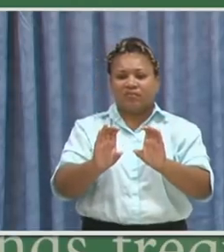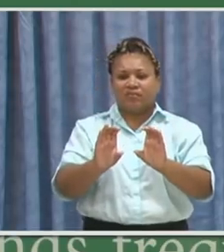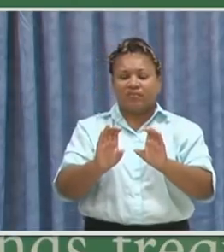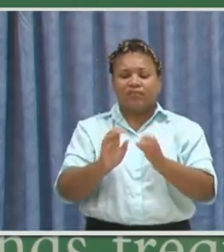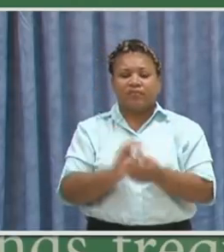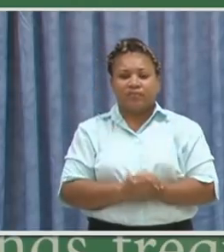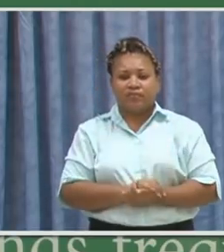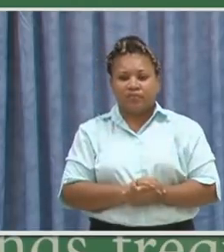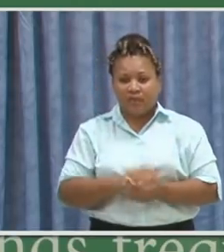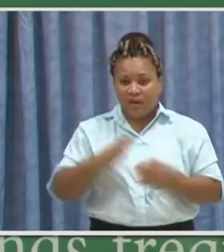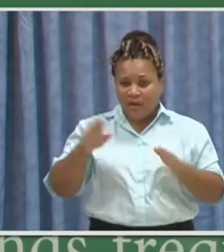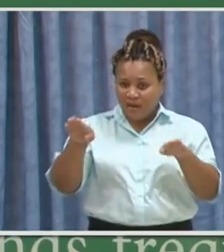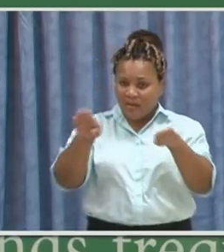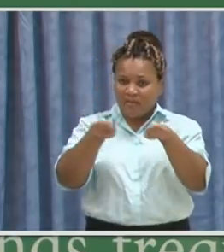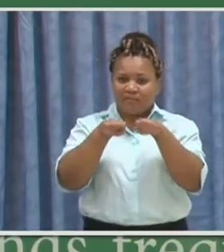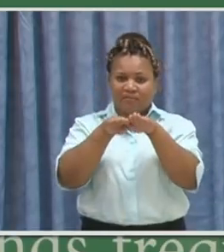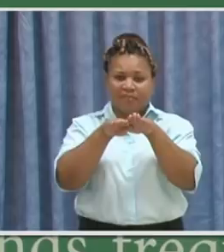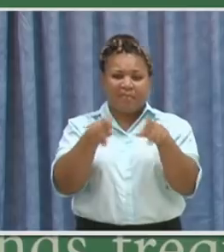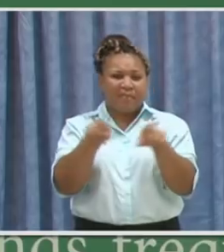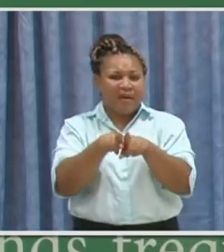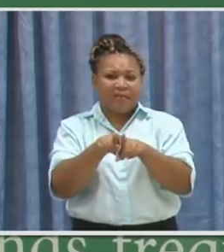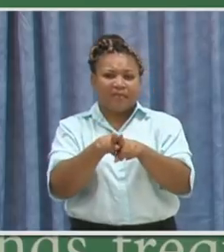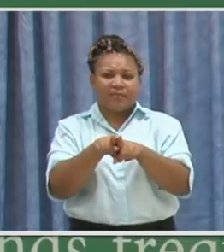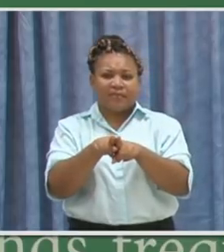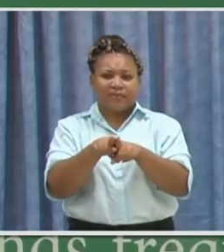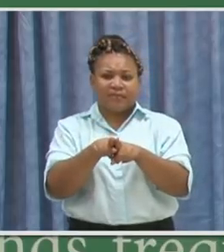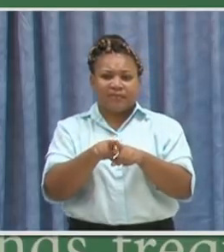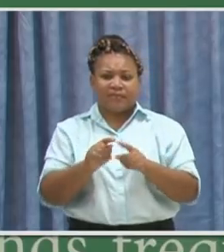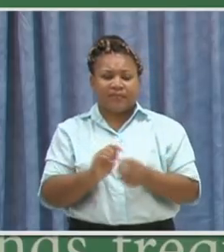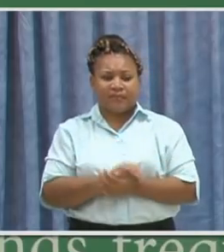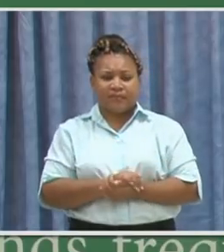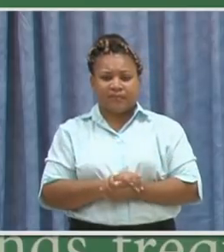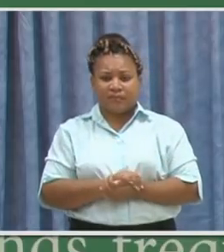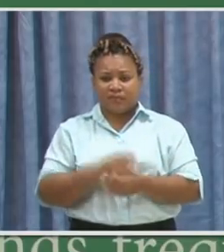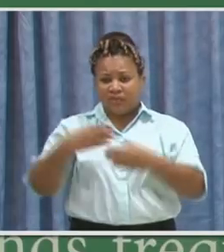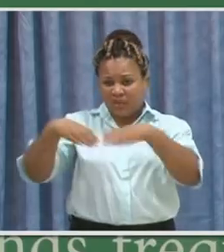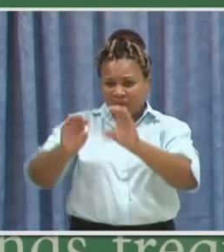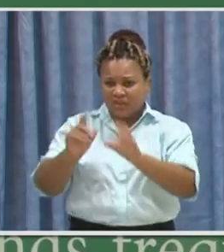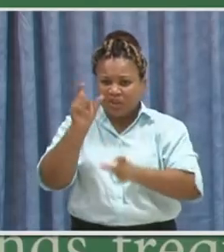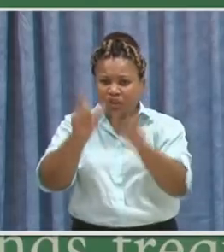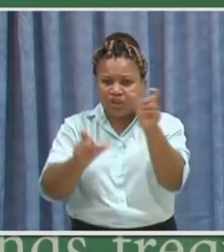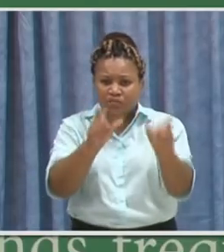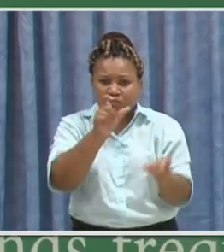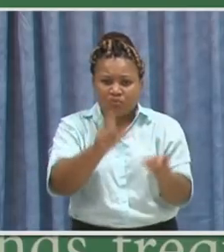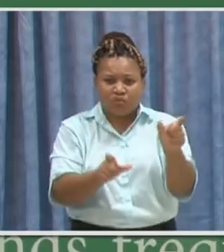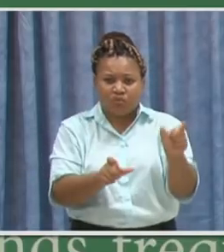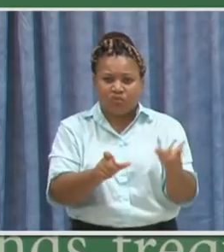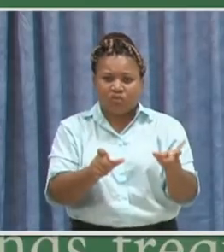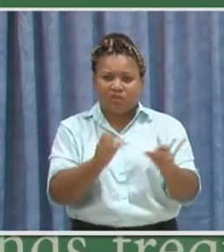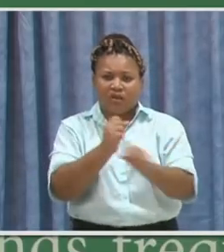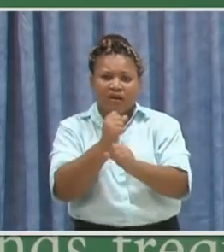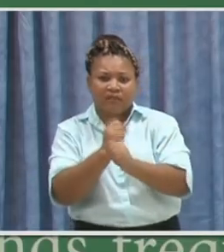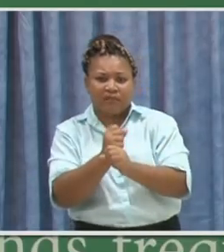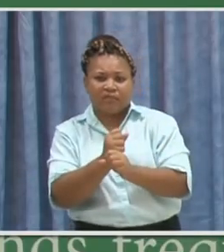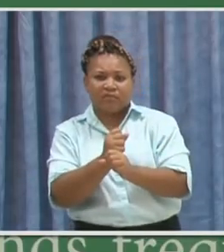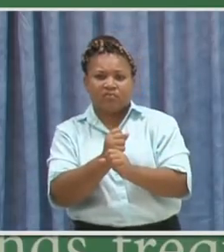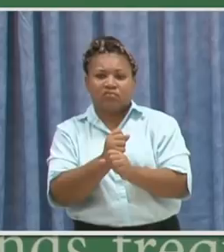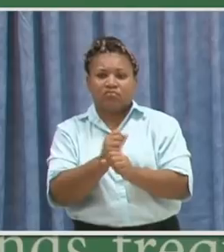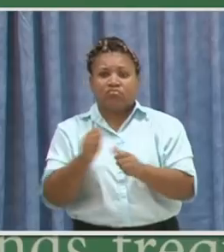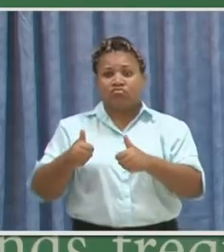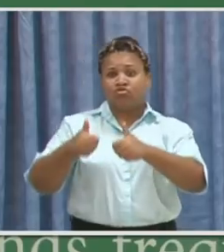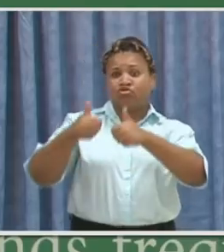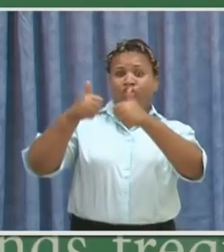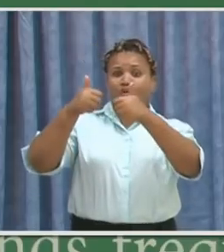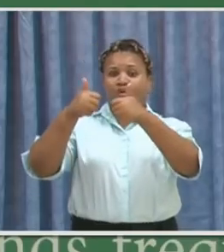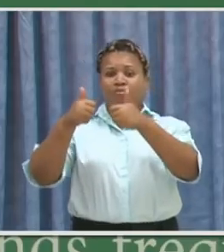seul défaut. Mais seulement, vous acceptez nos services qui sont des faux. À cause, finalement,